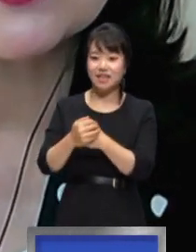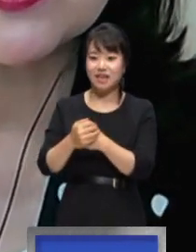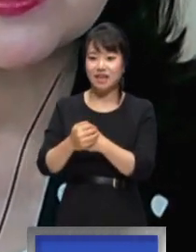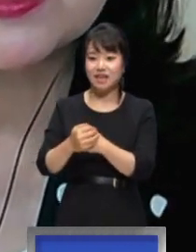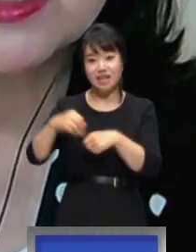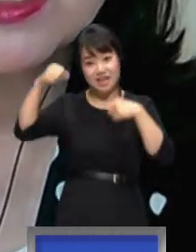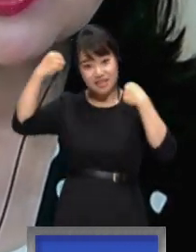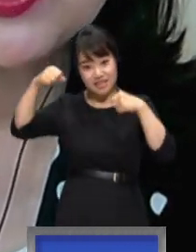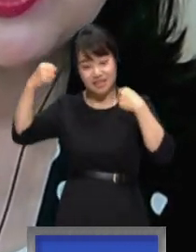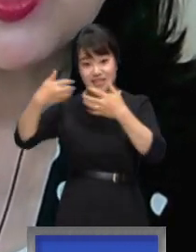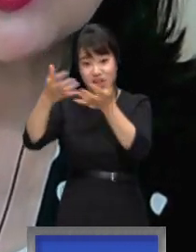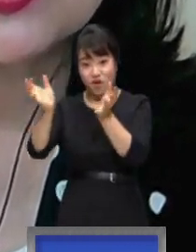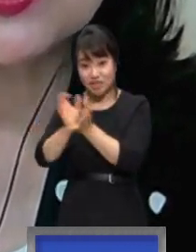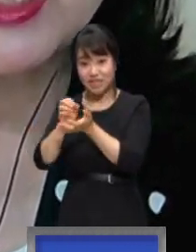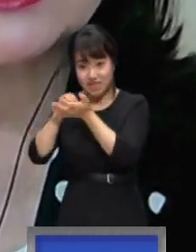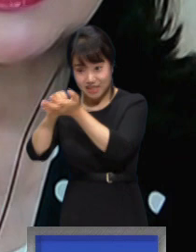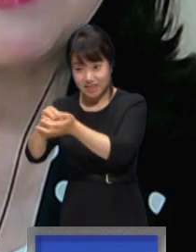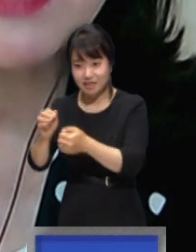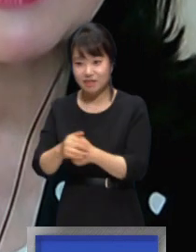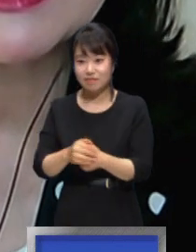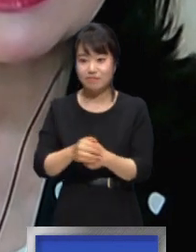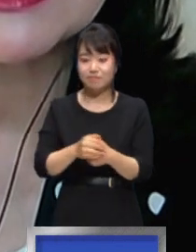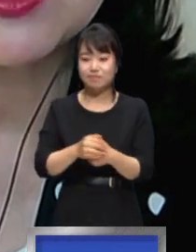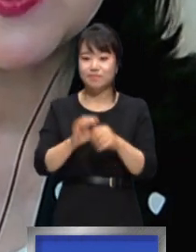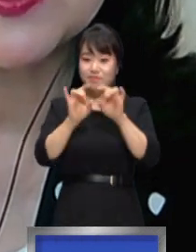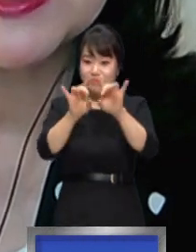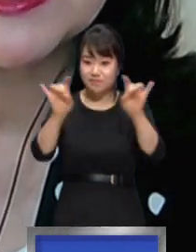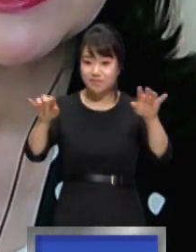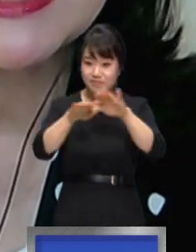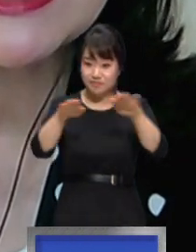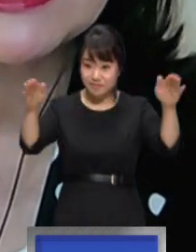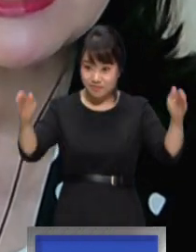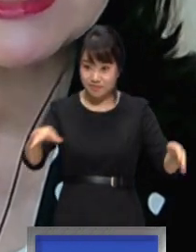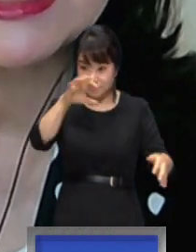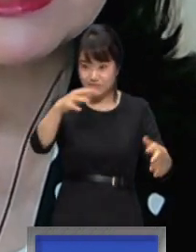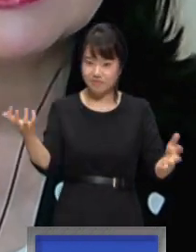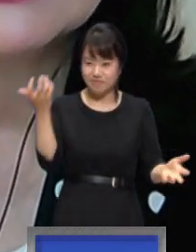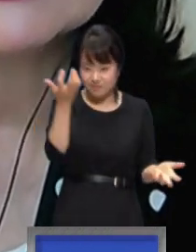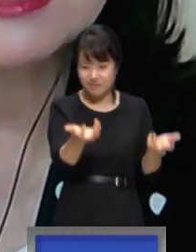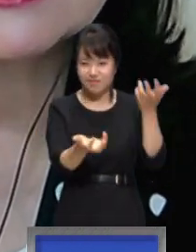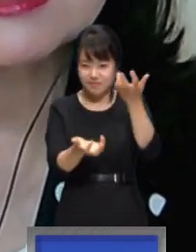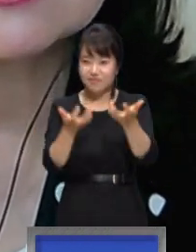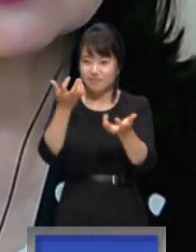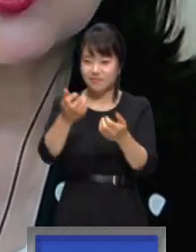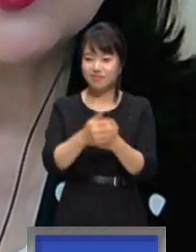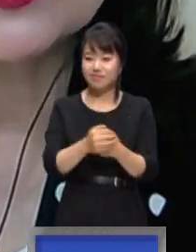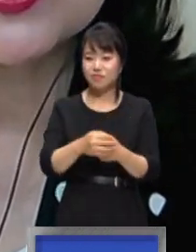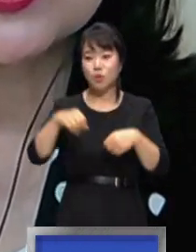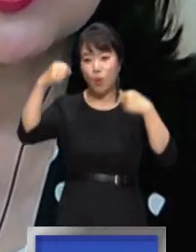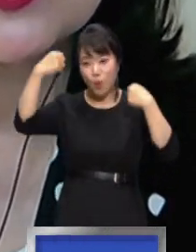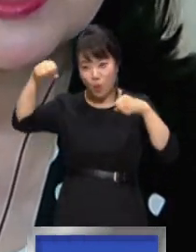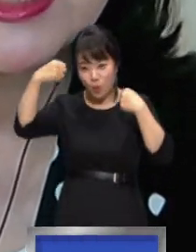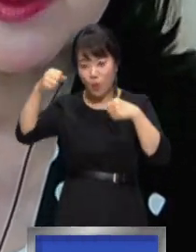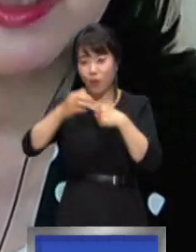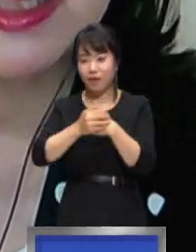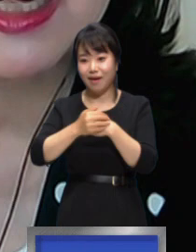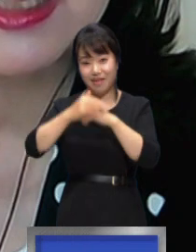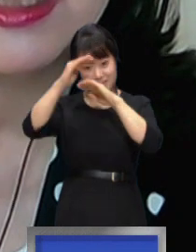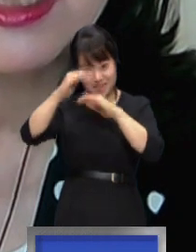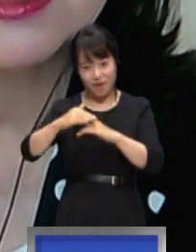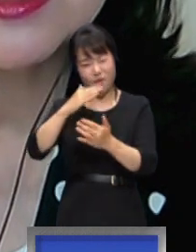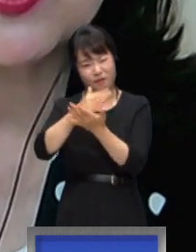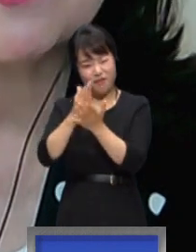달의 곡선은 수유동 김의 집안마당에서 벌어지는 사랑이야기, 창작극 돌려조를